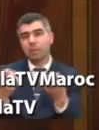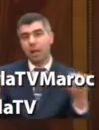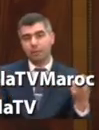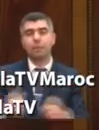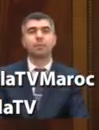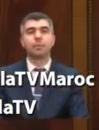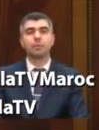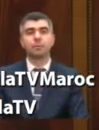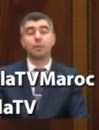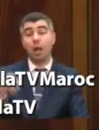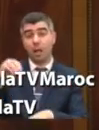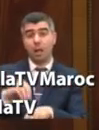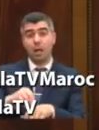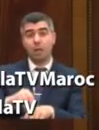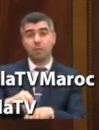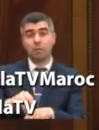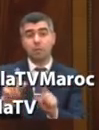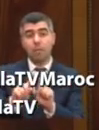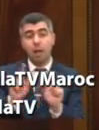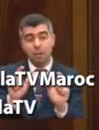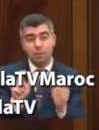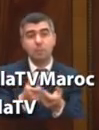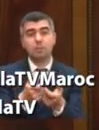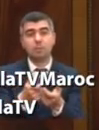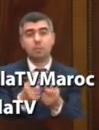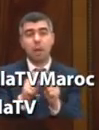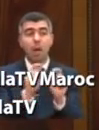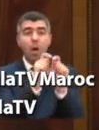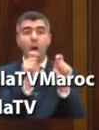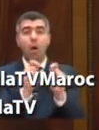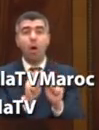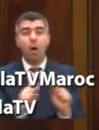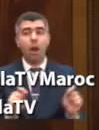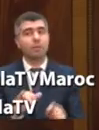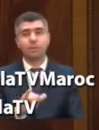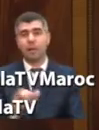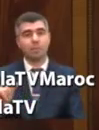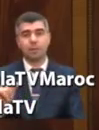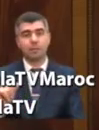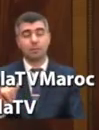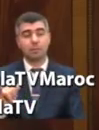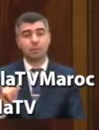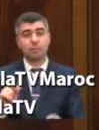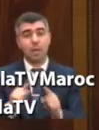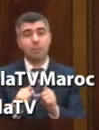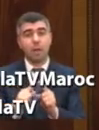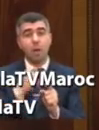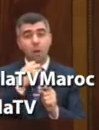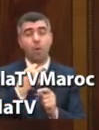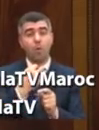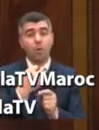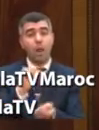لكننا كذلك أمام أسرى سلبت منهم حريتهم وصارت أجسادهم حبيسة